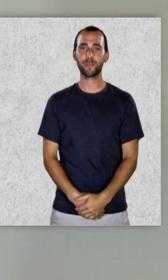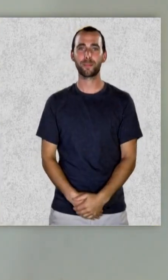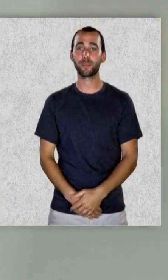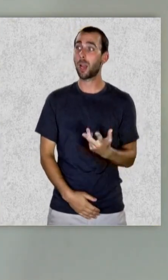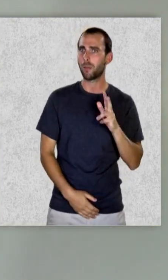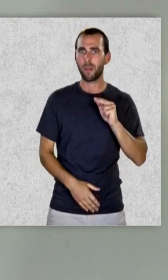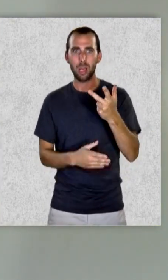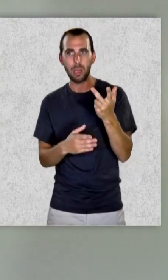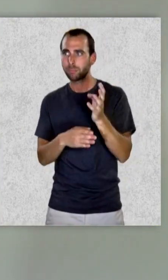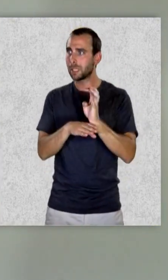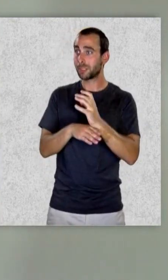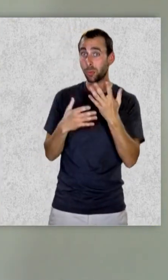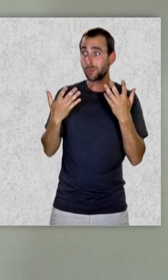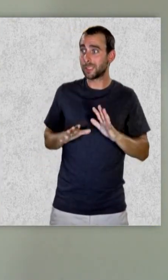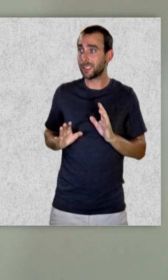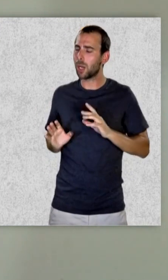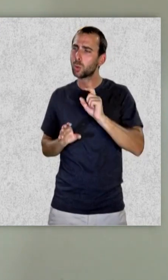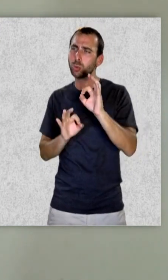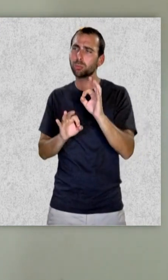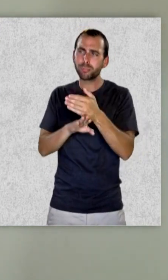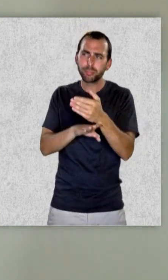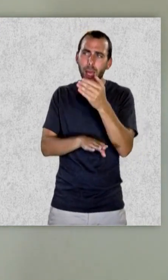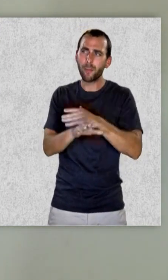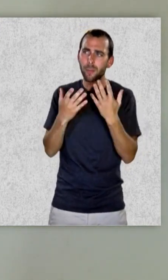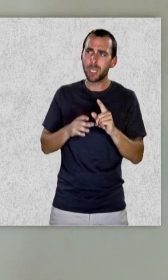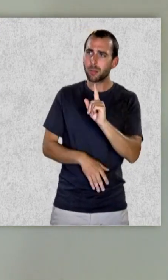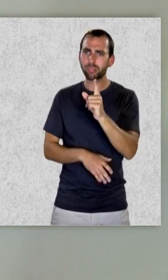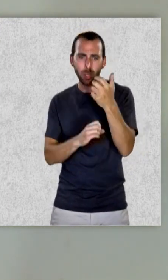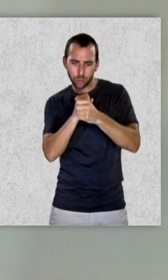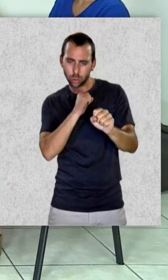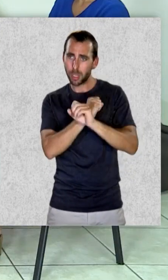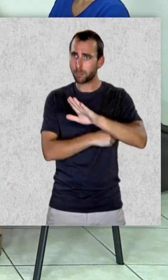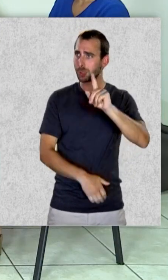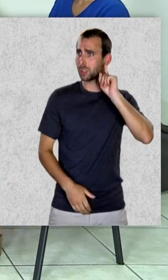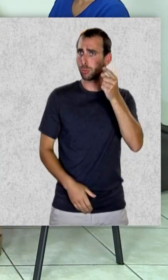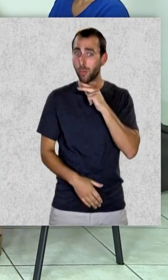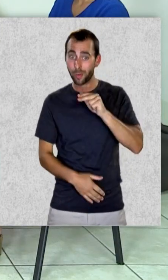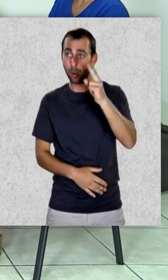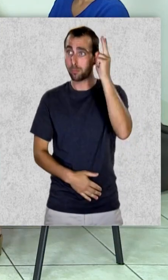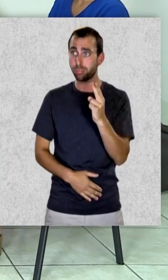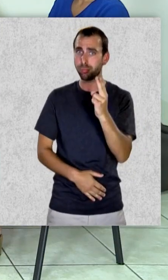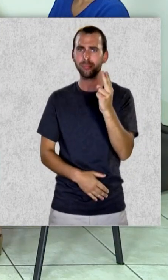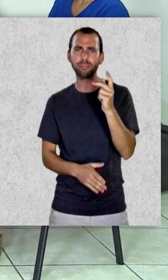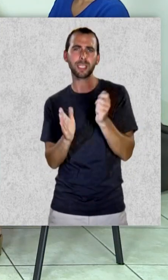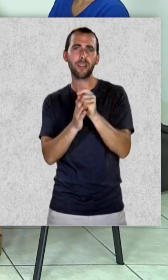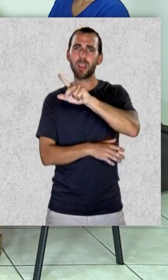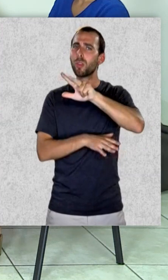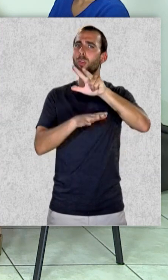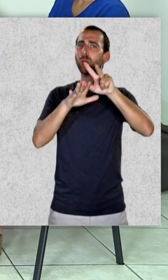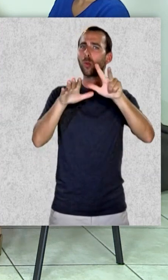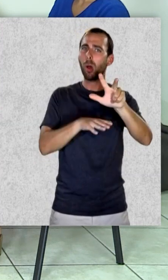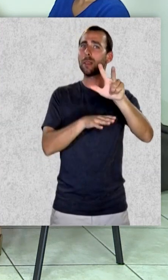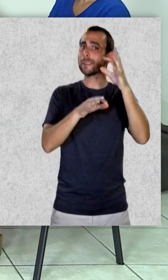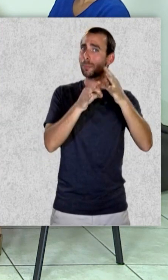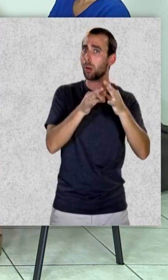de cette émission. Avant de finir, la semaine des sourds va débuter d'ici le 23 septembre. Il y a une manifestation culturelle à